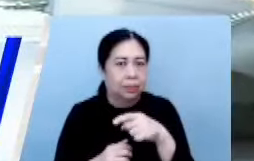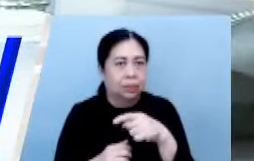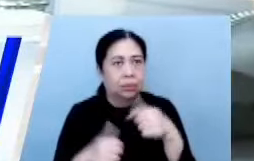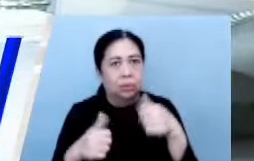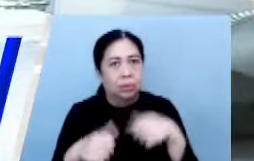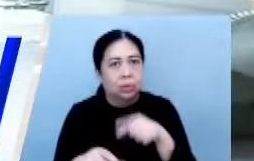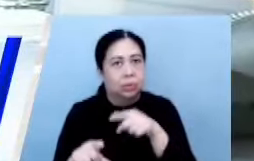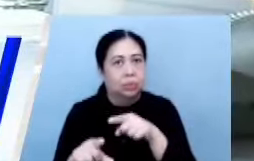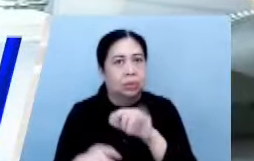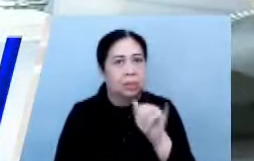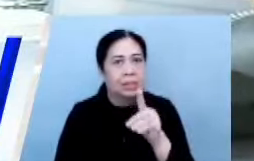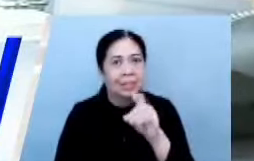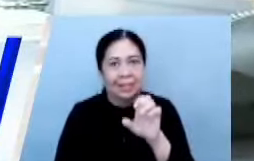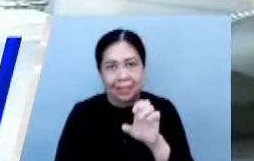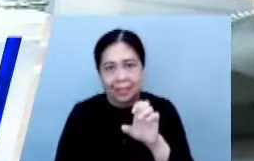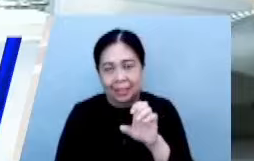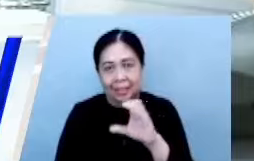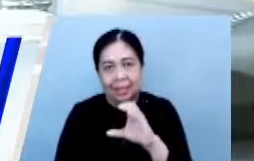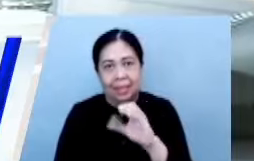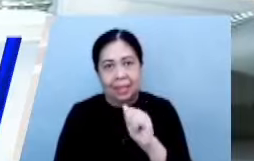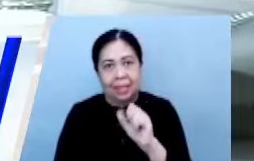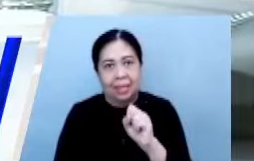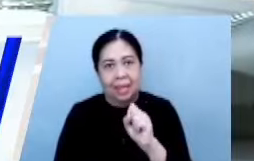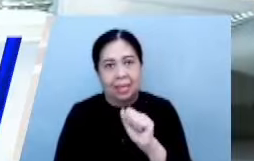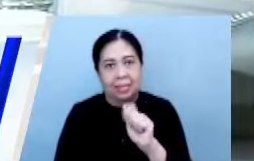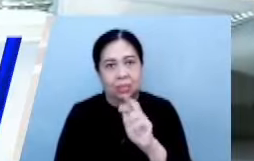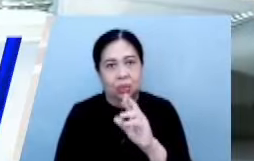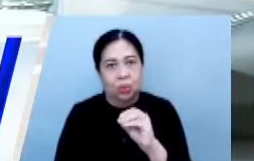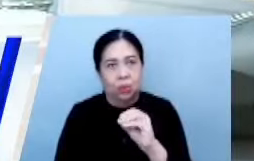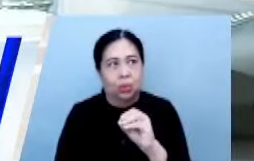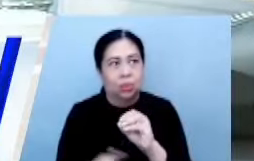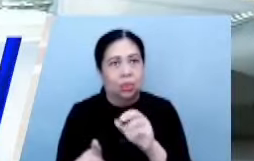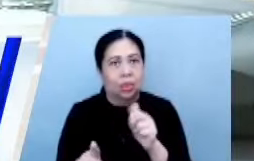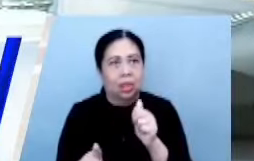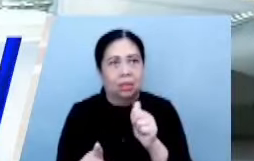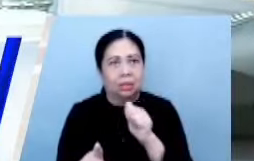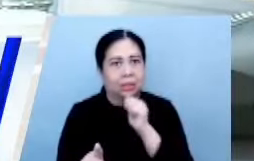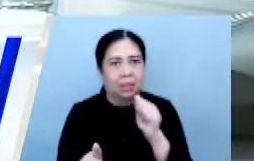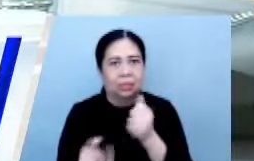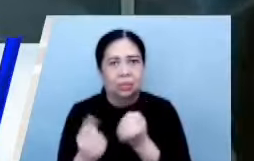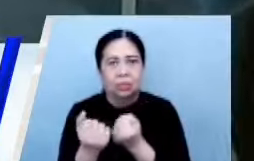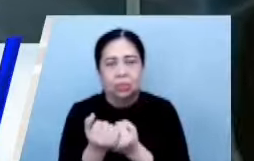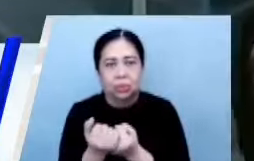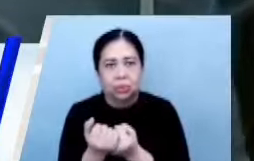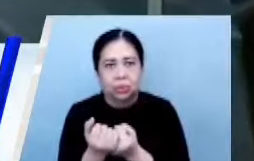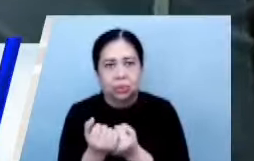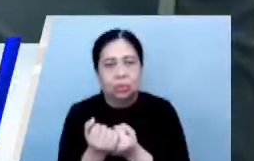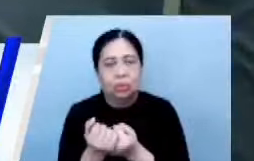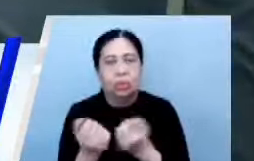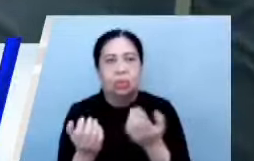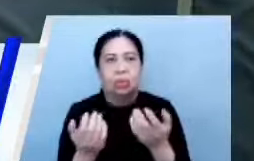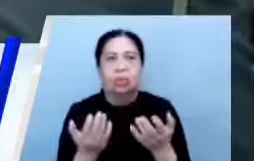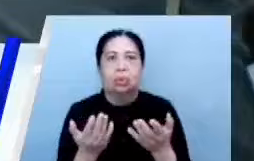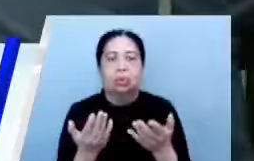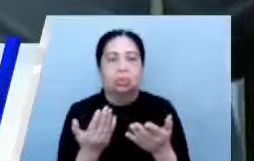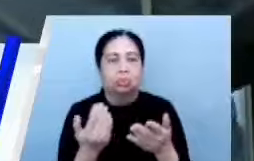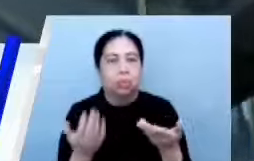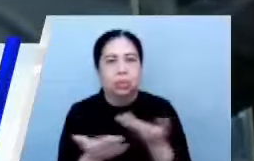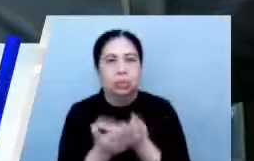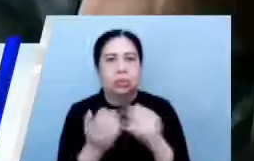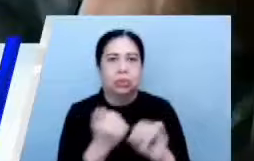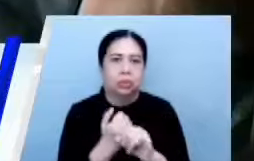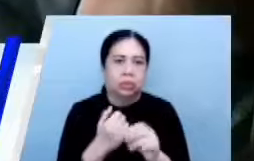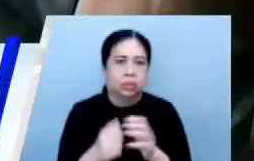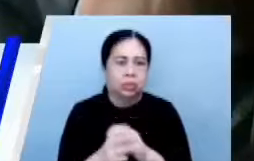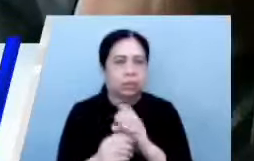Jade Castro, ayaw niya po ng, hindi po siya sumusuporta sa modernization ng jeep. Ipinagtanggol si Direk Castro ng kanyang